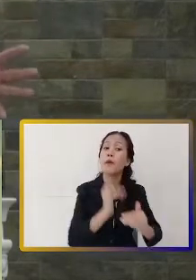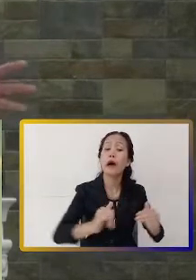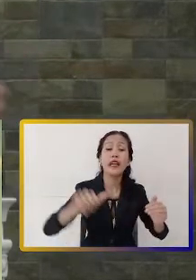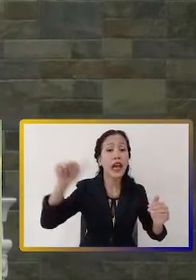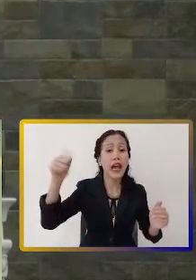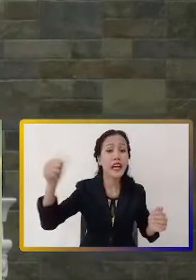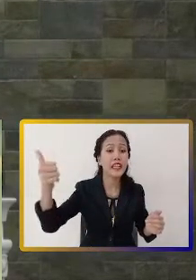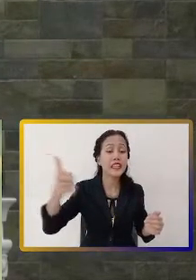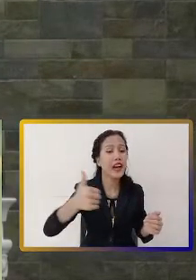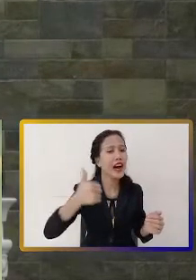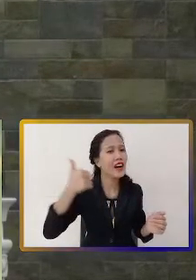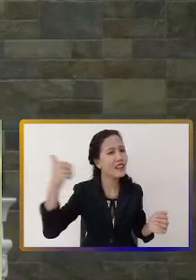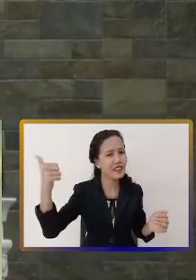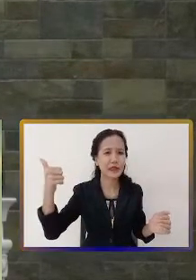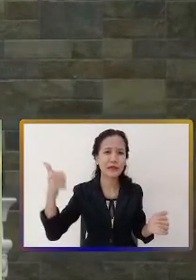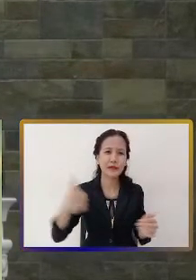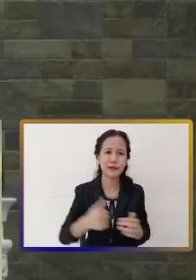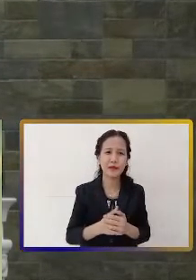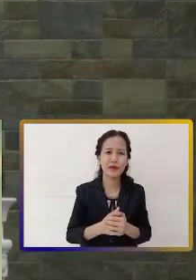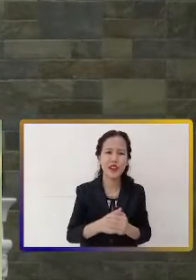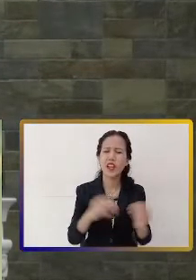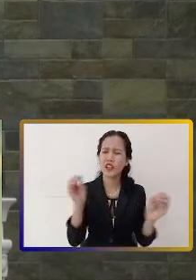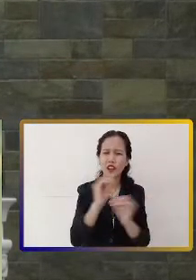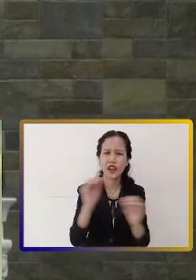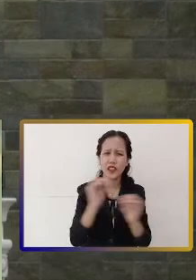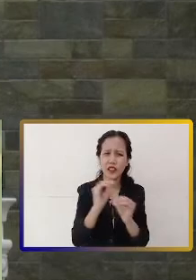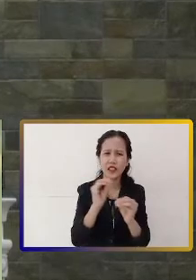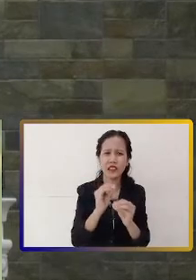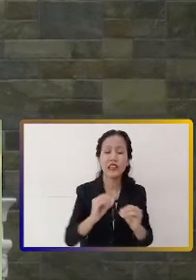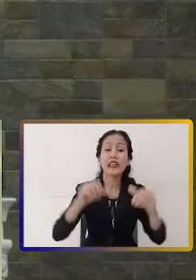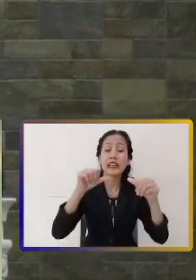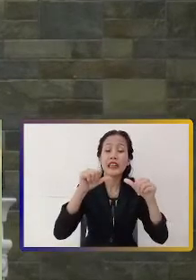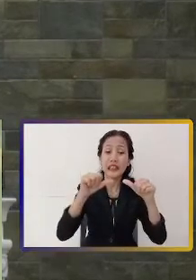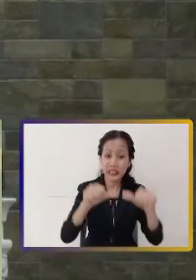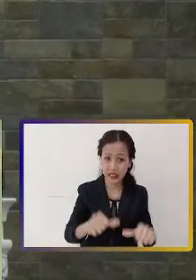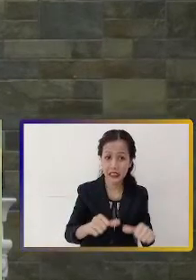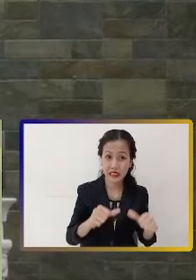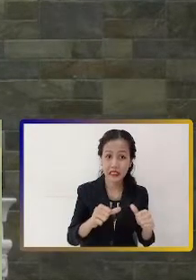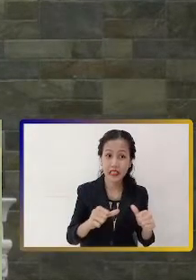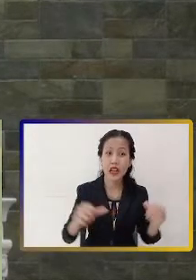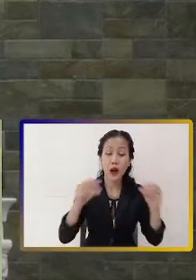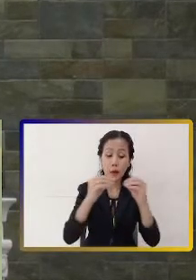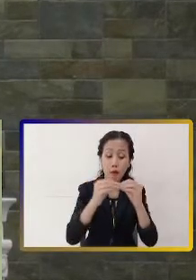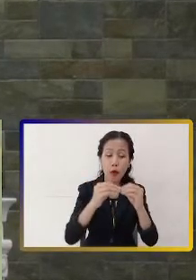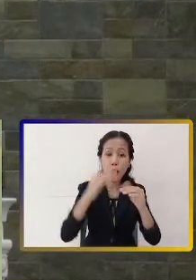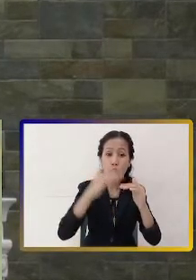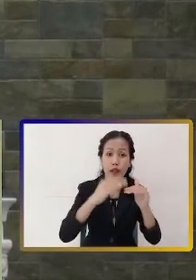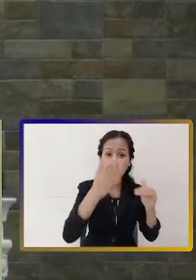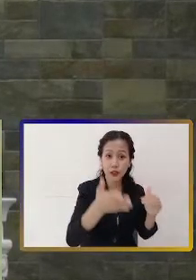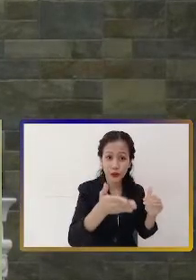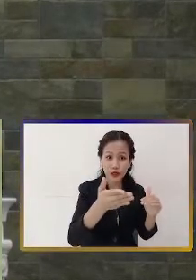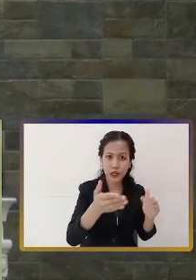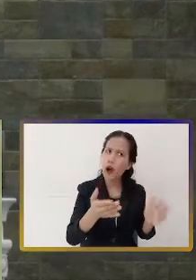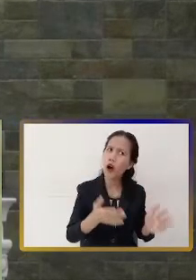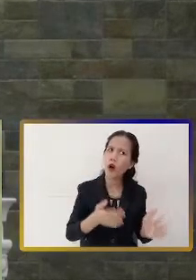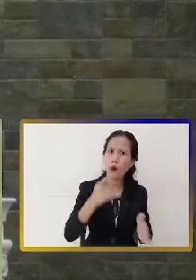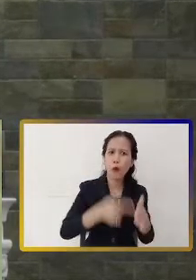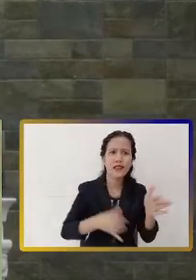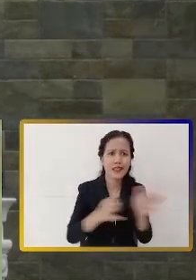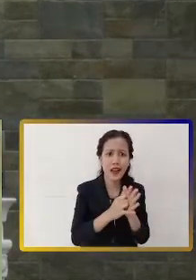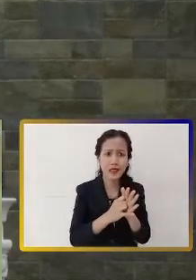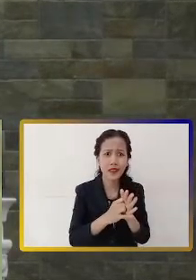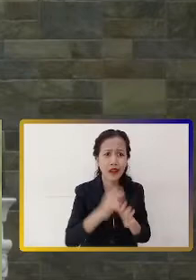term, wala nang hihigit pa sa iyo. Ano lamang yung kapatid? Wisdom from above.